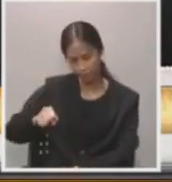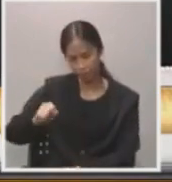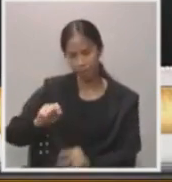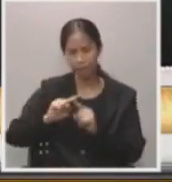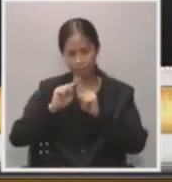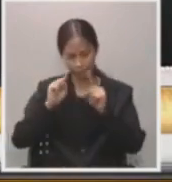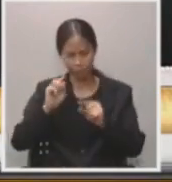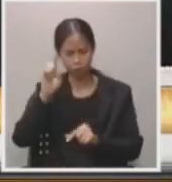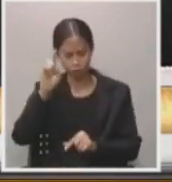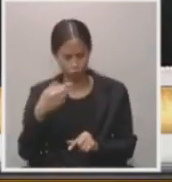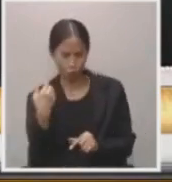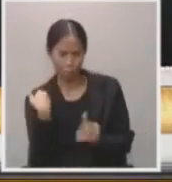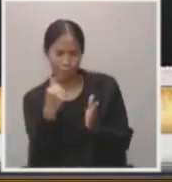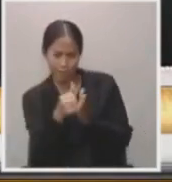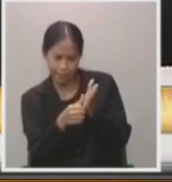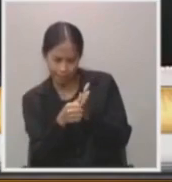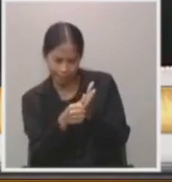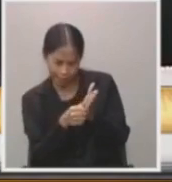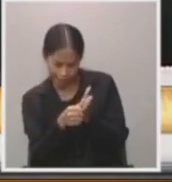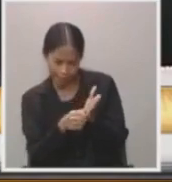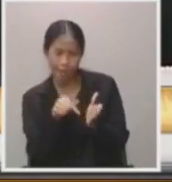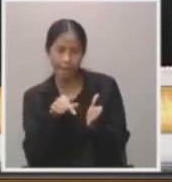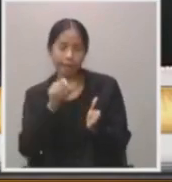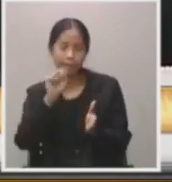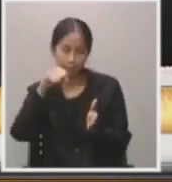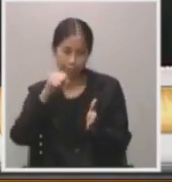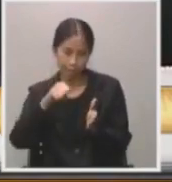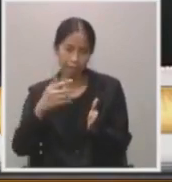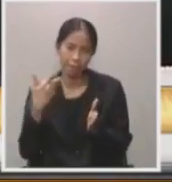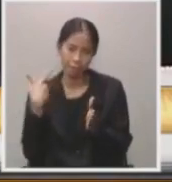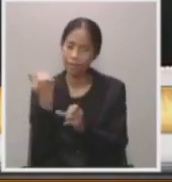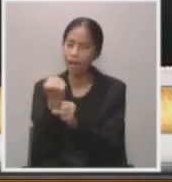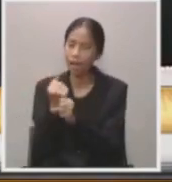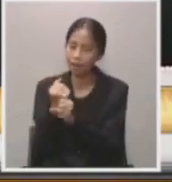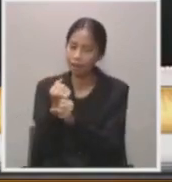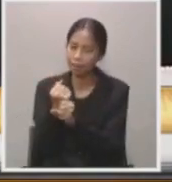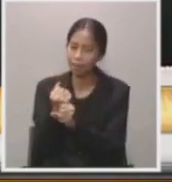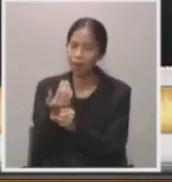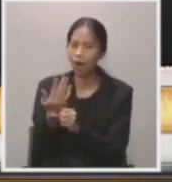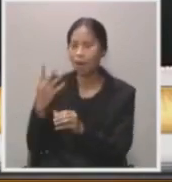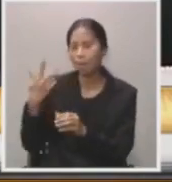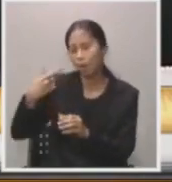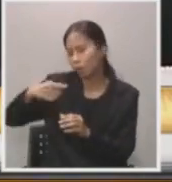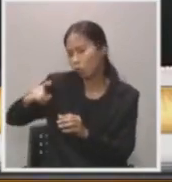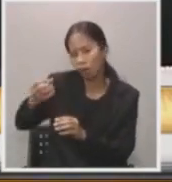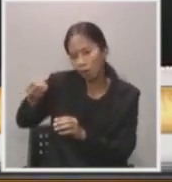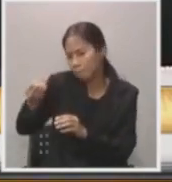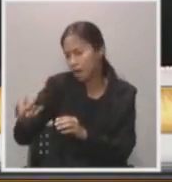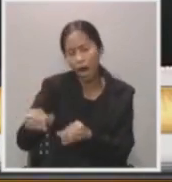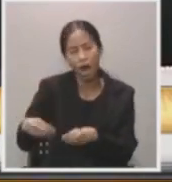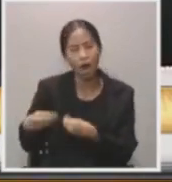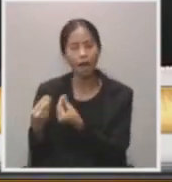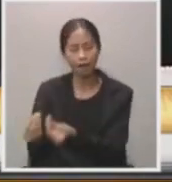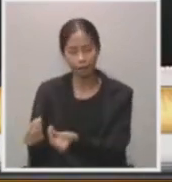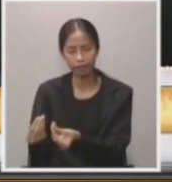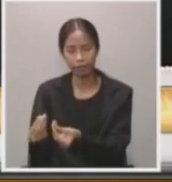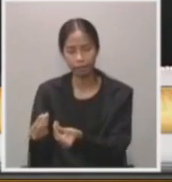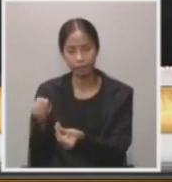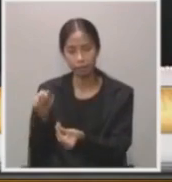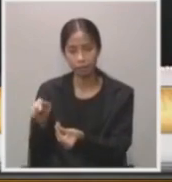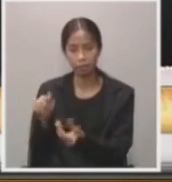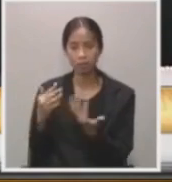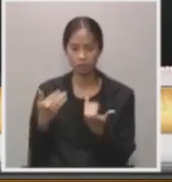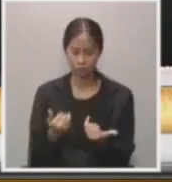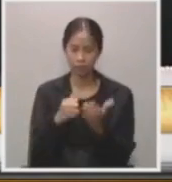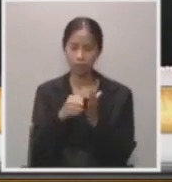ที่ควรที่จะต้องปรับปรุงแก้ไขและมีสิ่งที่ควรจะดำเนินการให้เกิดประโยชน์สูงสุดจะเห็นได้ว่าการแ